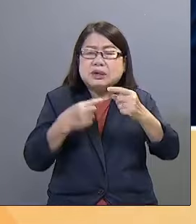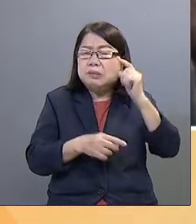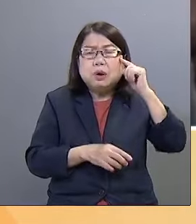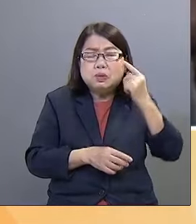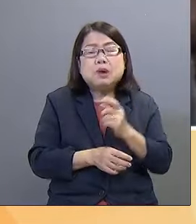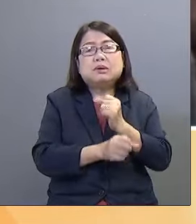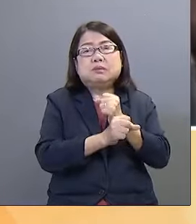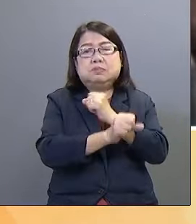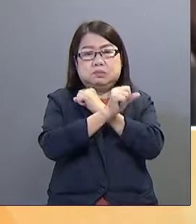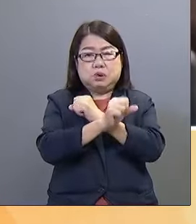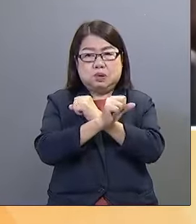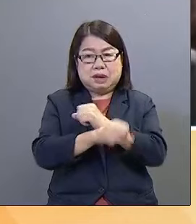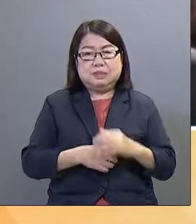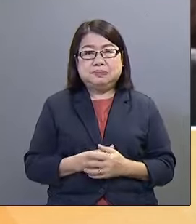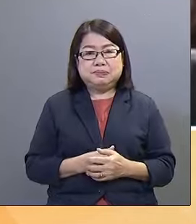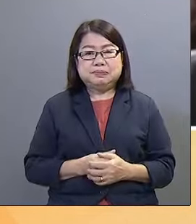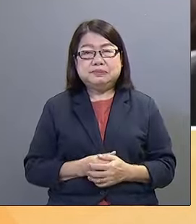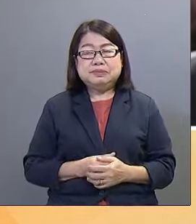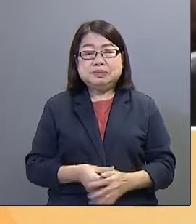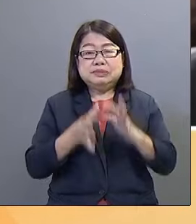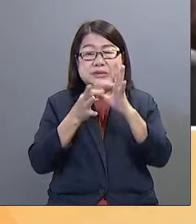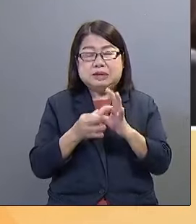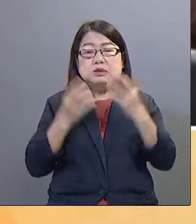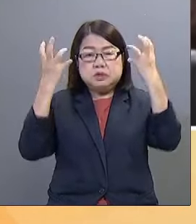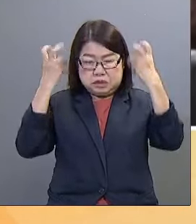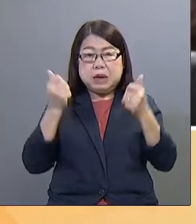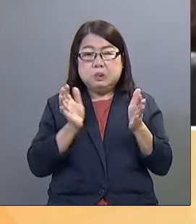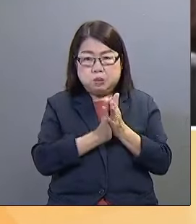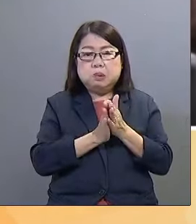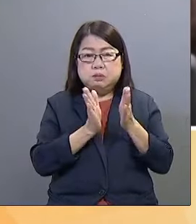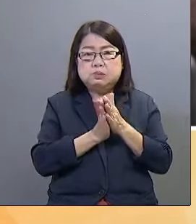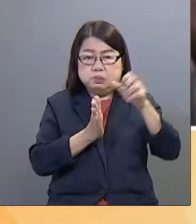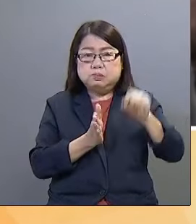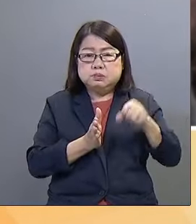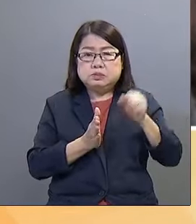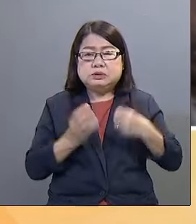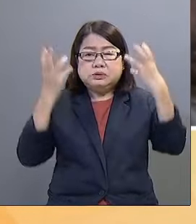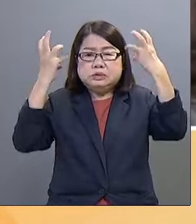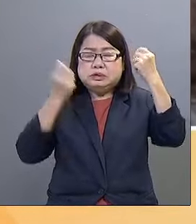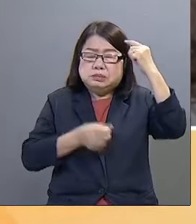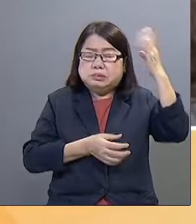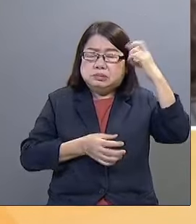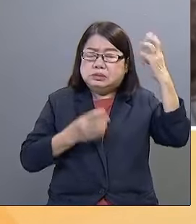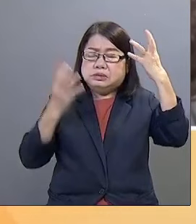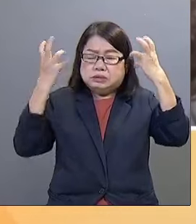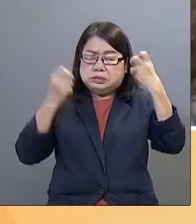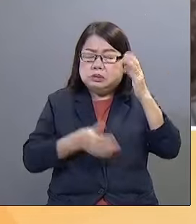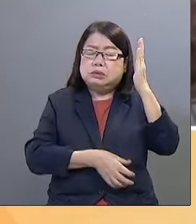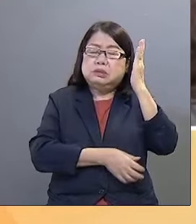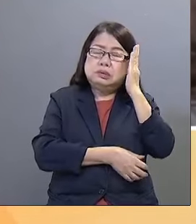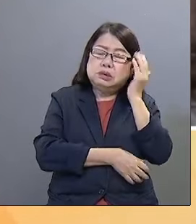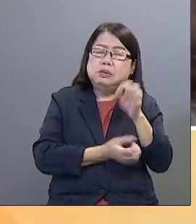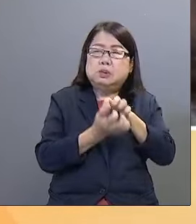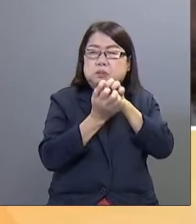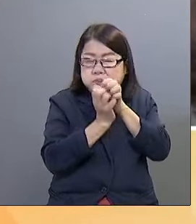din.อย่างนึ Gallได้แ้งไ้ว่าภาวะความเครียก็เป็สวรร Delaware préfิดการนอนกดฝันได้บคนไม่รู้